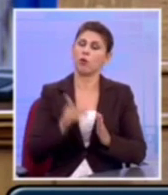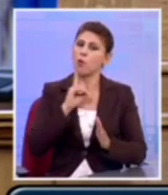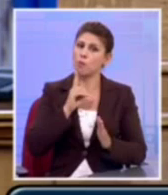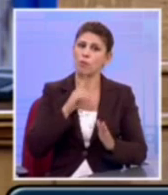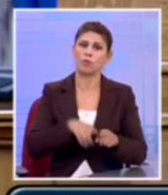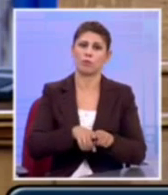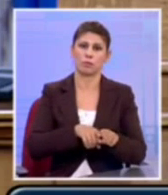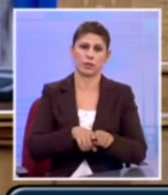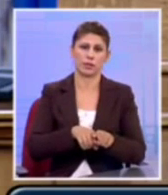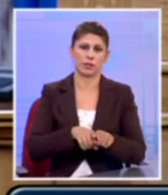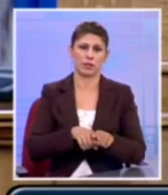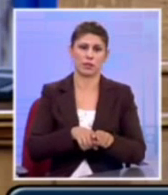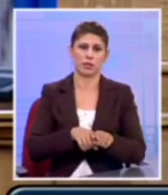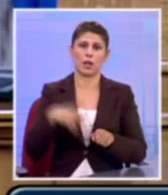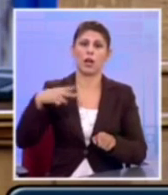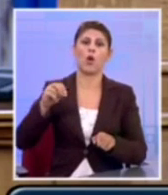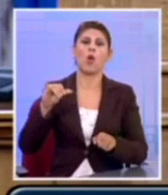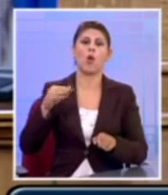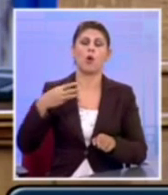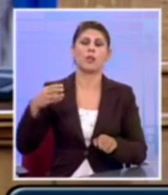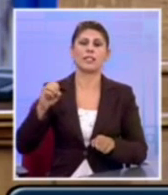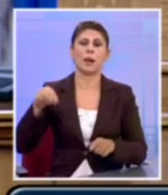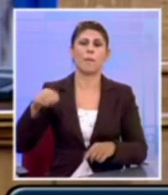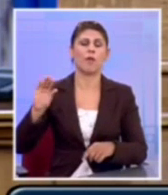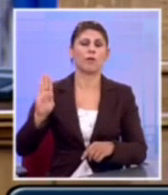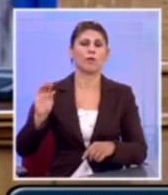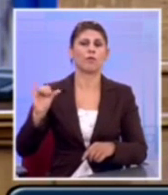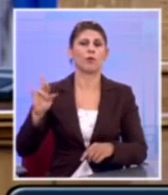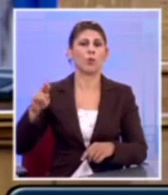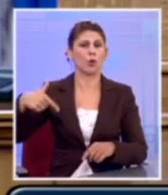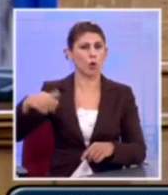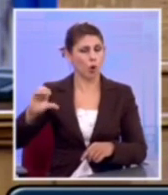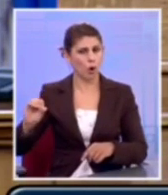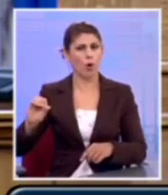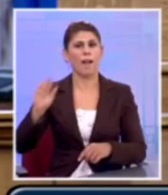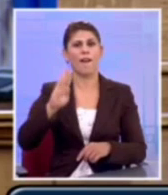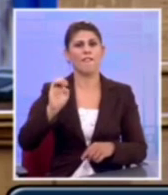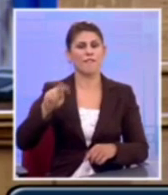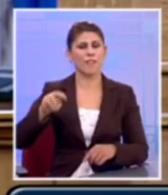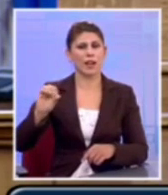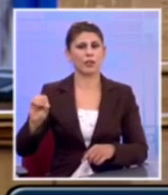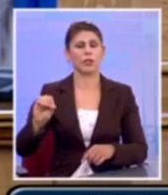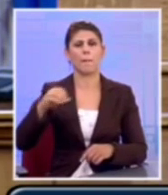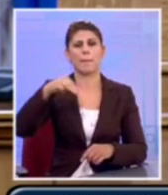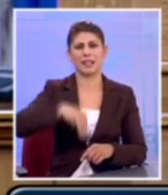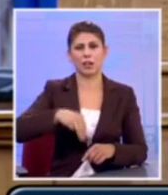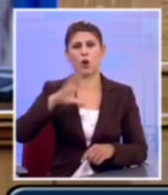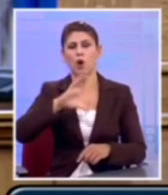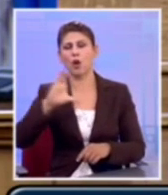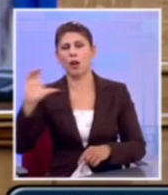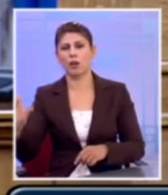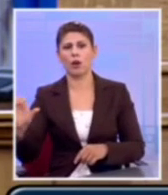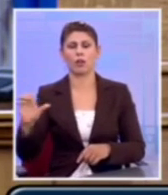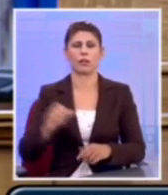σχέση με το Λουξεμβούργο, η Vim Powered Parts, η Venus, η MacArthur Glen, η